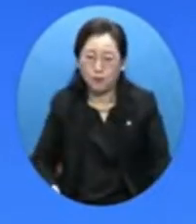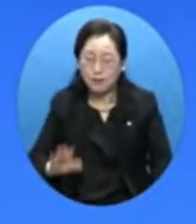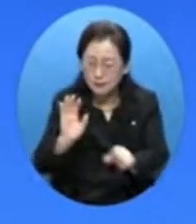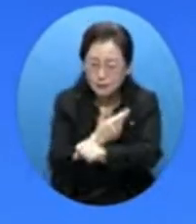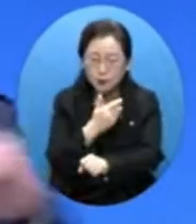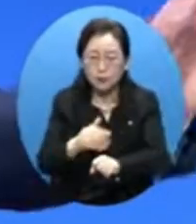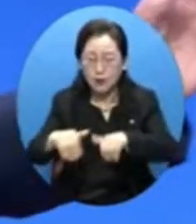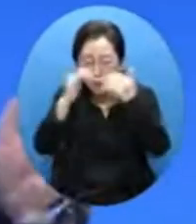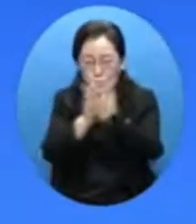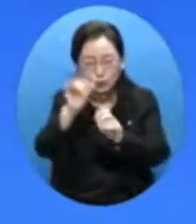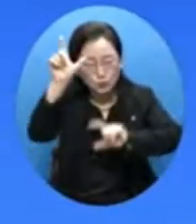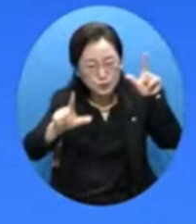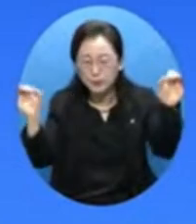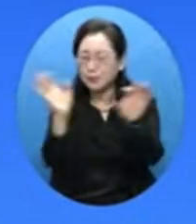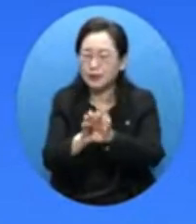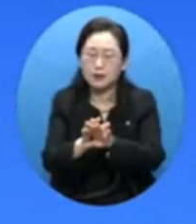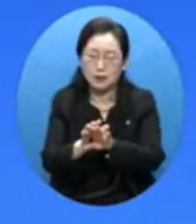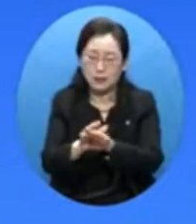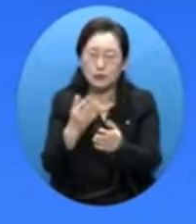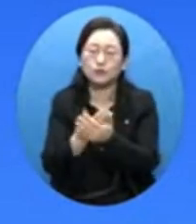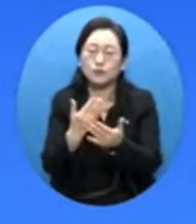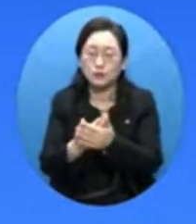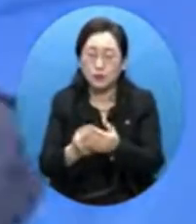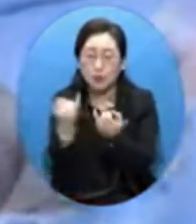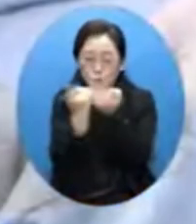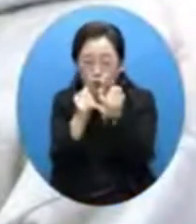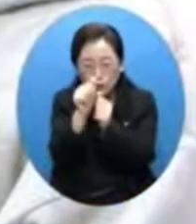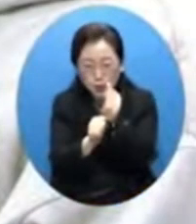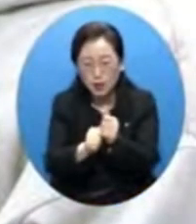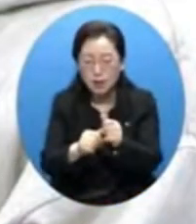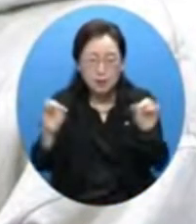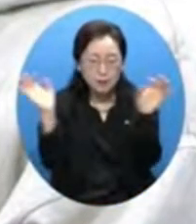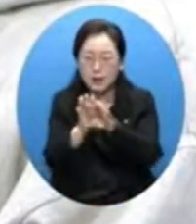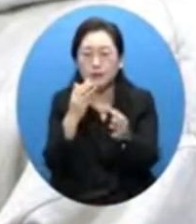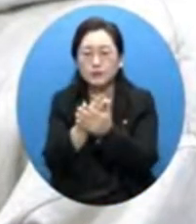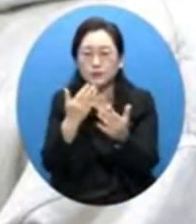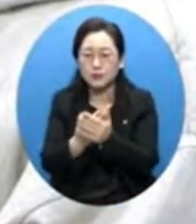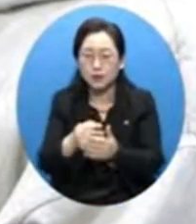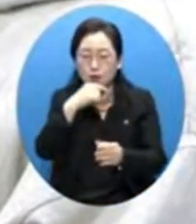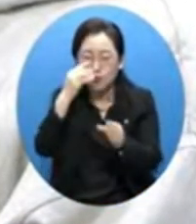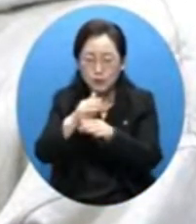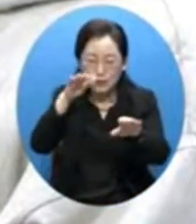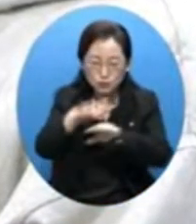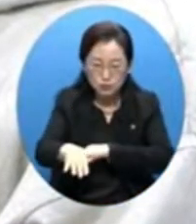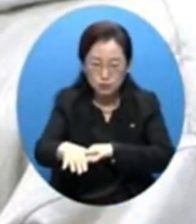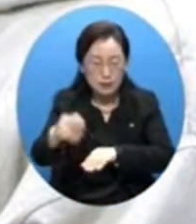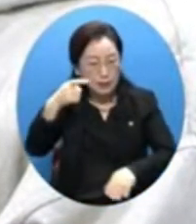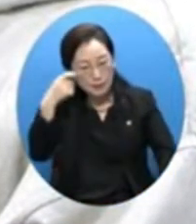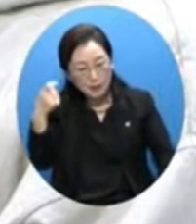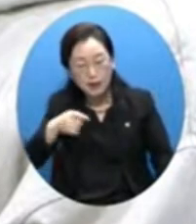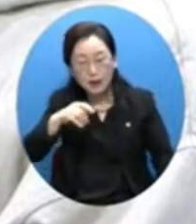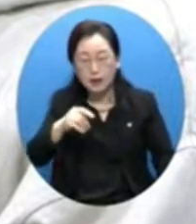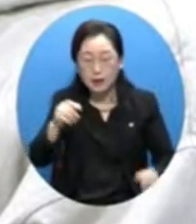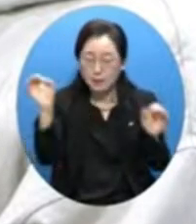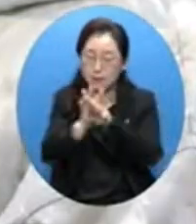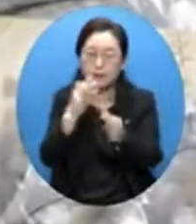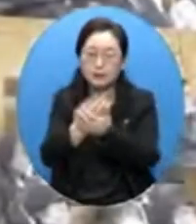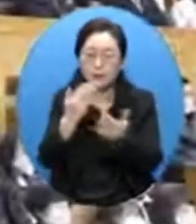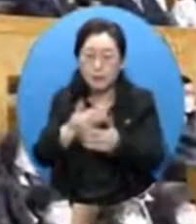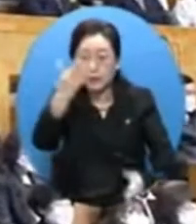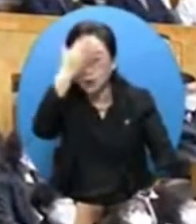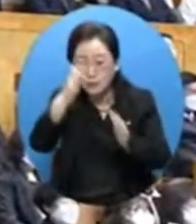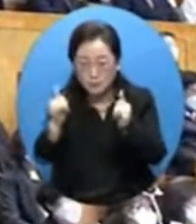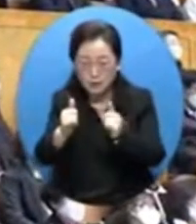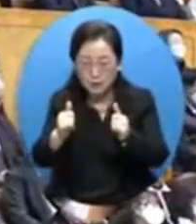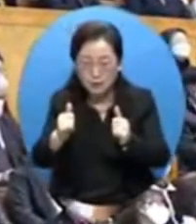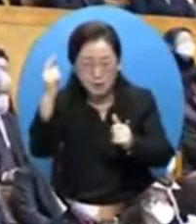모든 모습이 사라져버리게 하여 주옵소서. 동서의 물결이 사라져버리게 하여 주옵소서. 공산주의 물결이 사라져버리게 하여 주옵소서. 젊은이들이 우주처럼